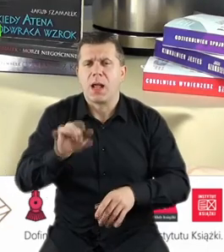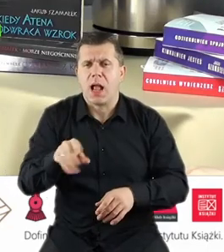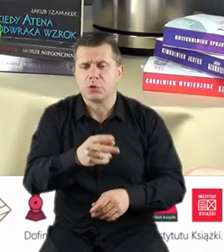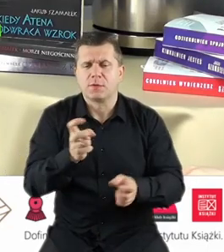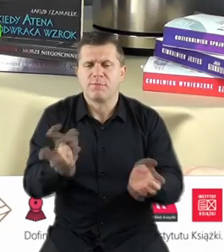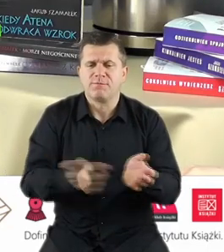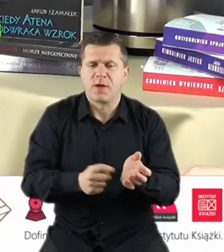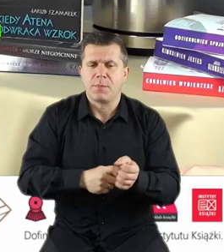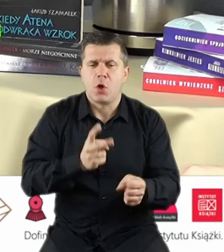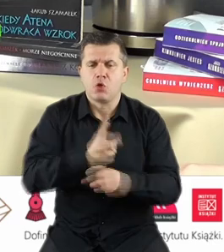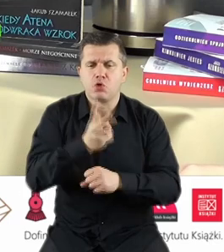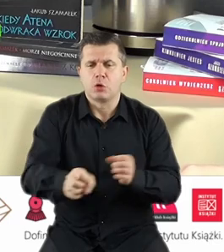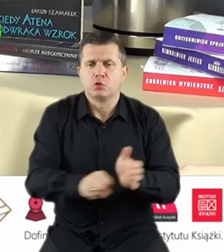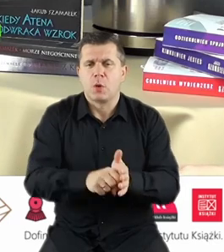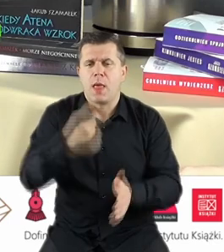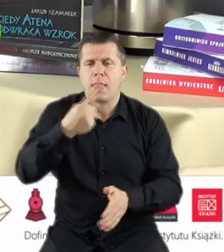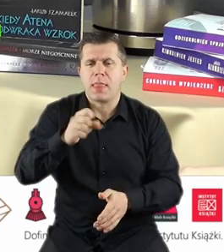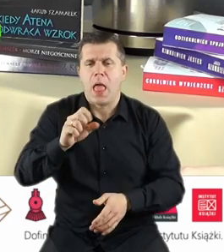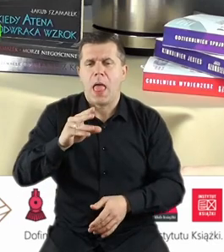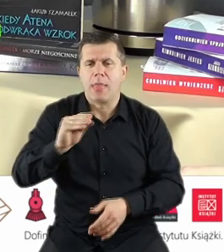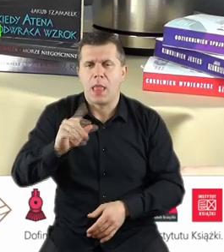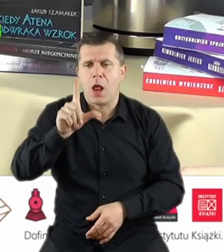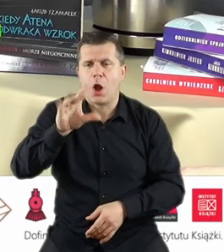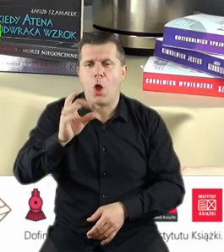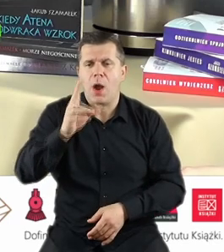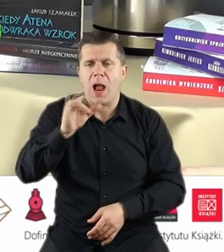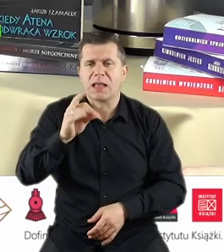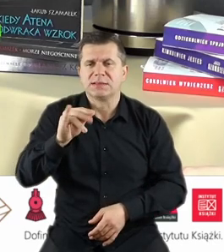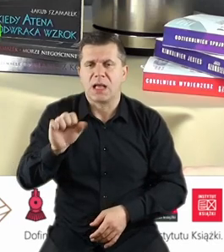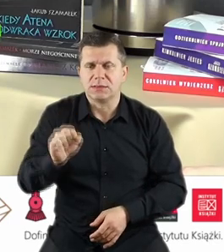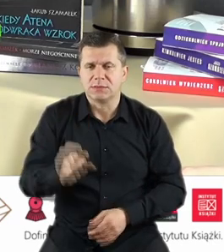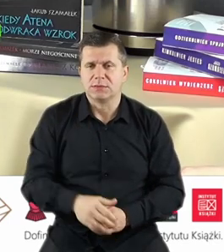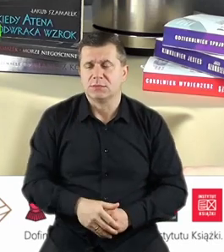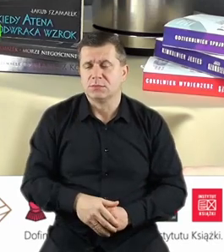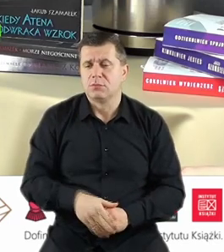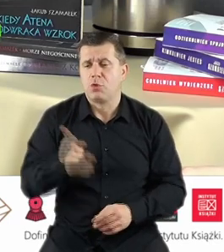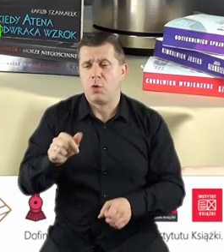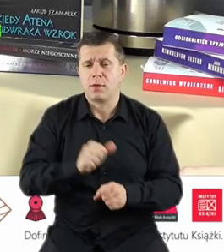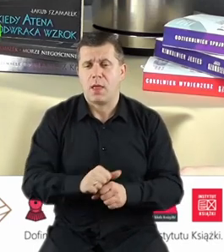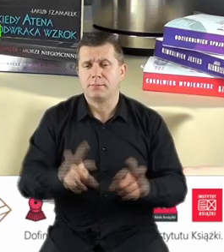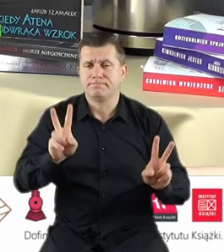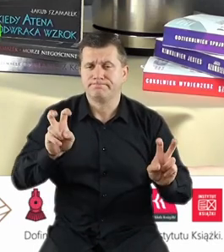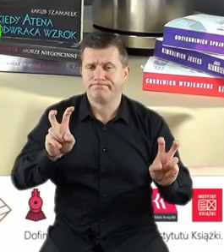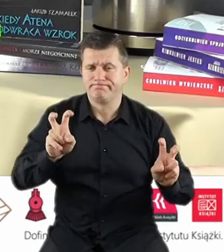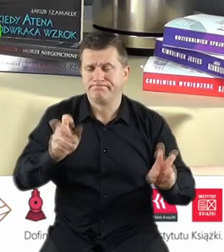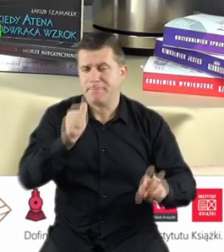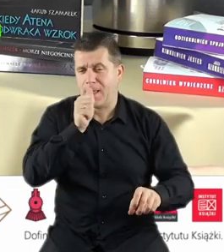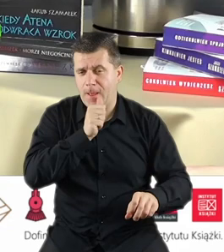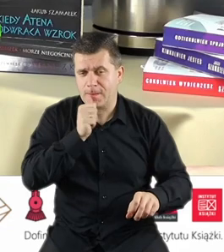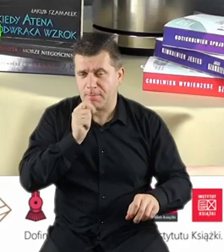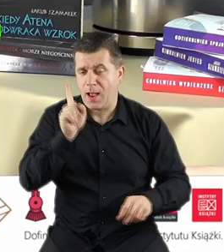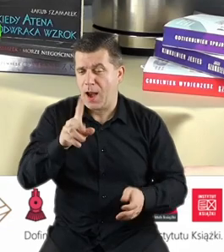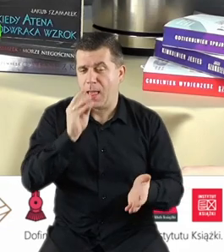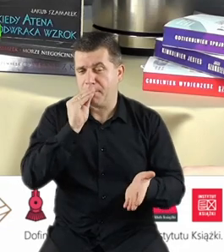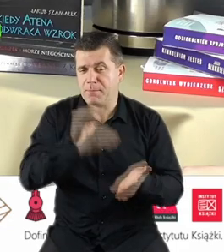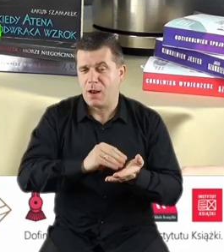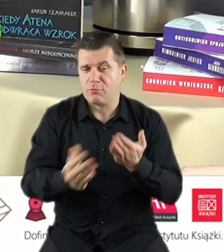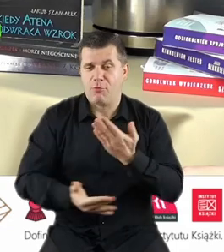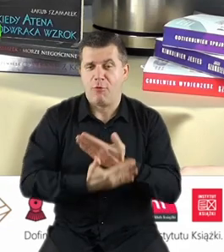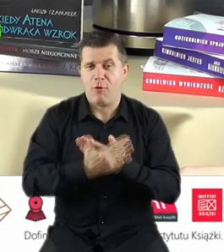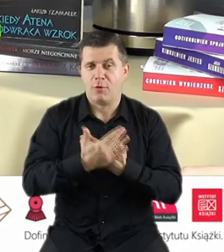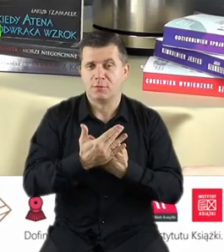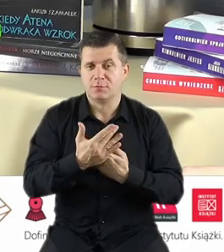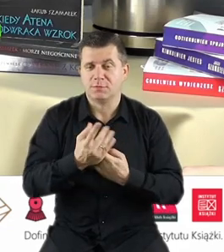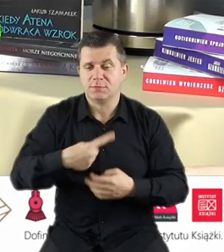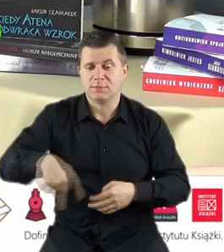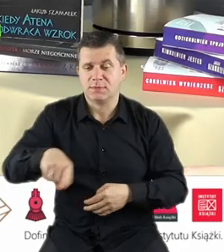danych geolokalizacyjnych i jakby one są teoretycznie anonimowe, ale w praktyce okazuje się, że